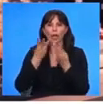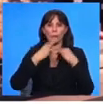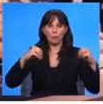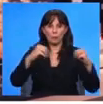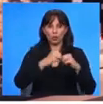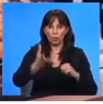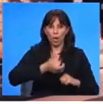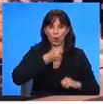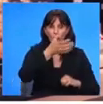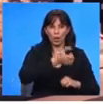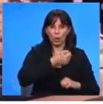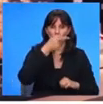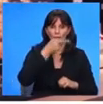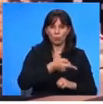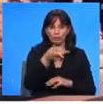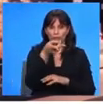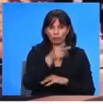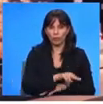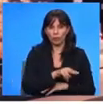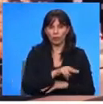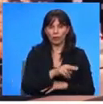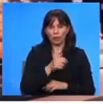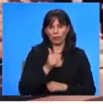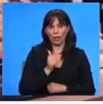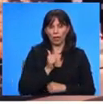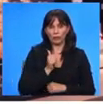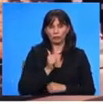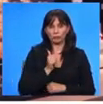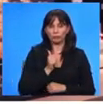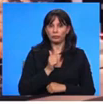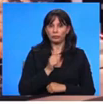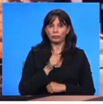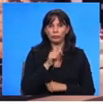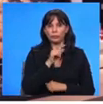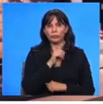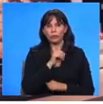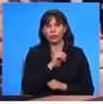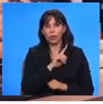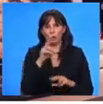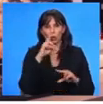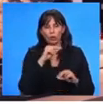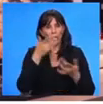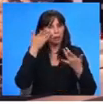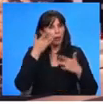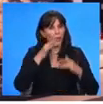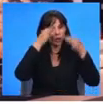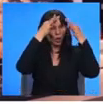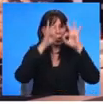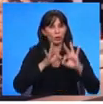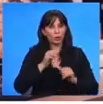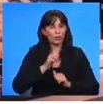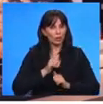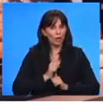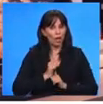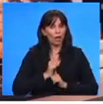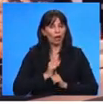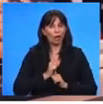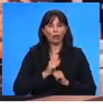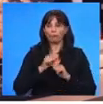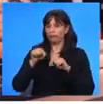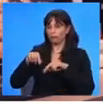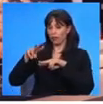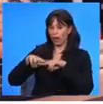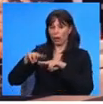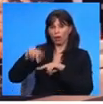ושל ההרוגים החטופים ושל החיילים ההרוגים לא מדברות רק למען כבוד הצבא ולהעצים את הצבא, ואז בעצם מישהו